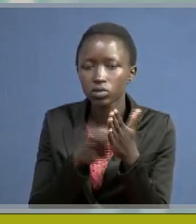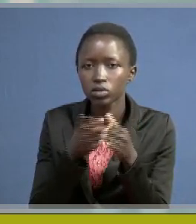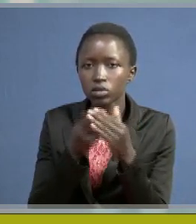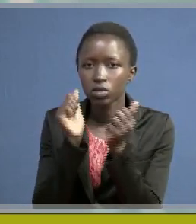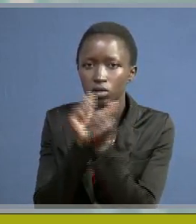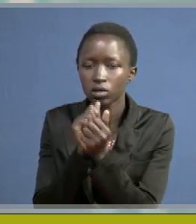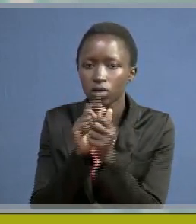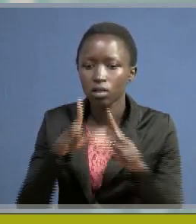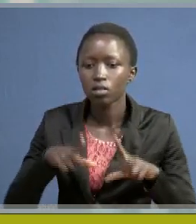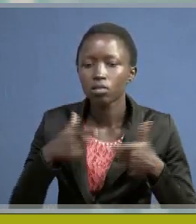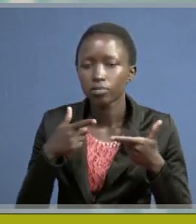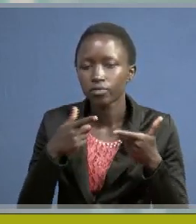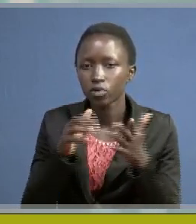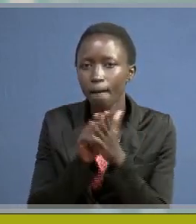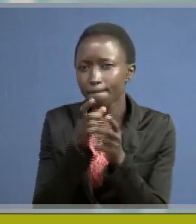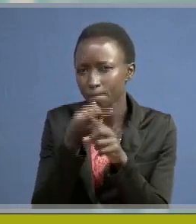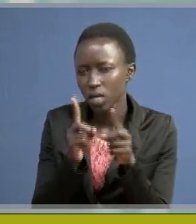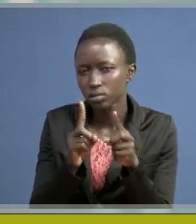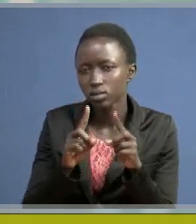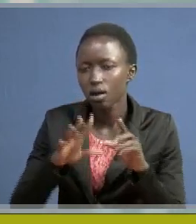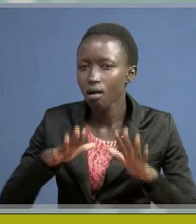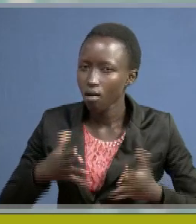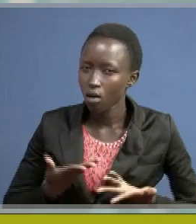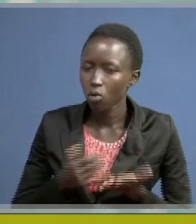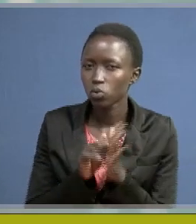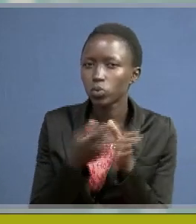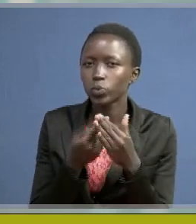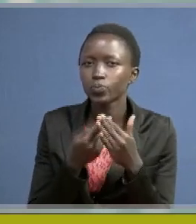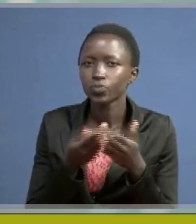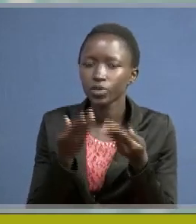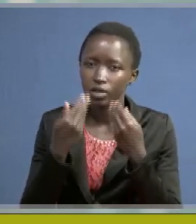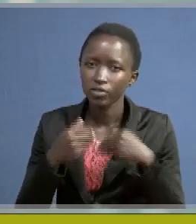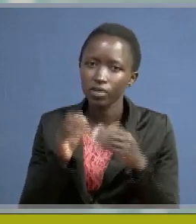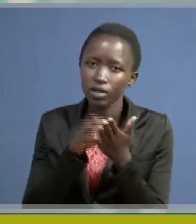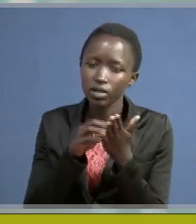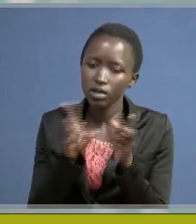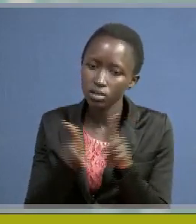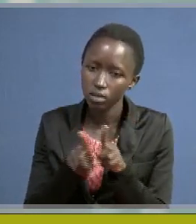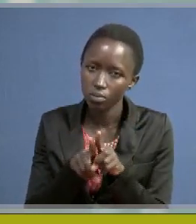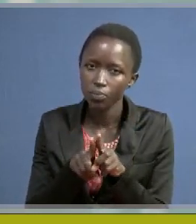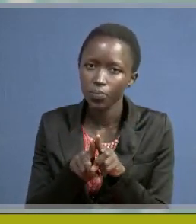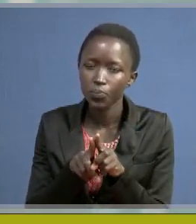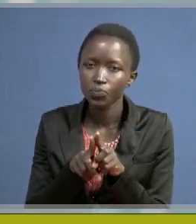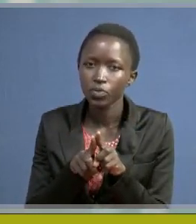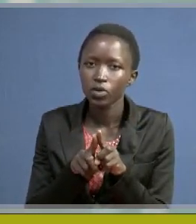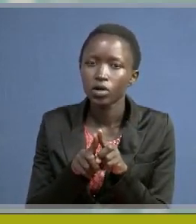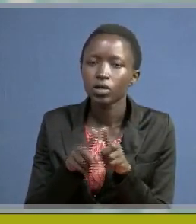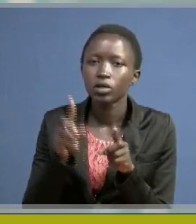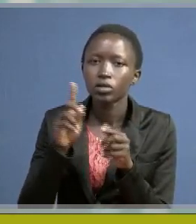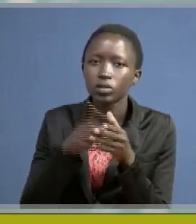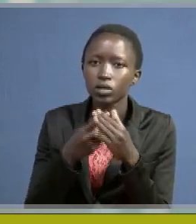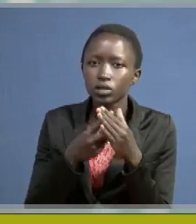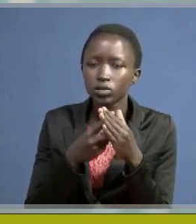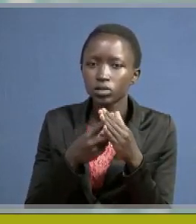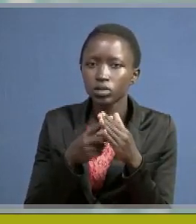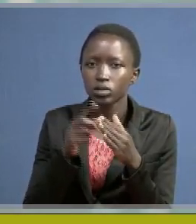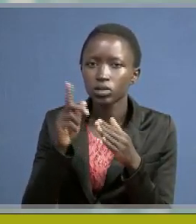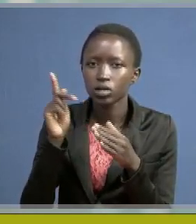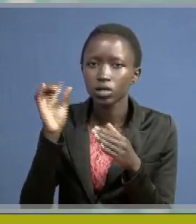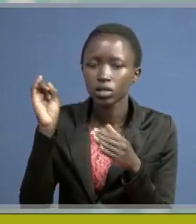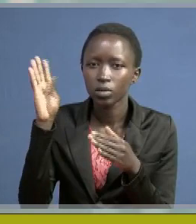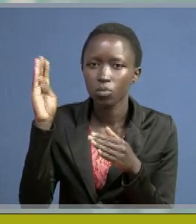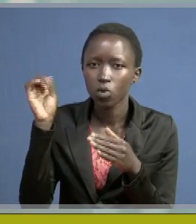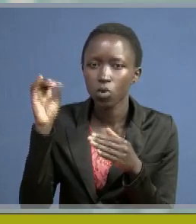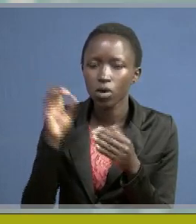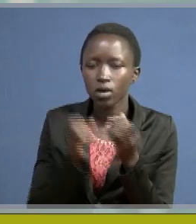kufungwa maisha. Lakini je, ni vipi anakabidhiwa kesi sampuli hii? Basi mwanahabari mwenza Njami